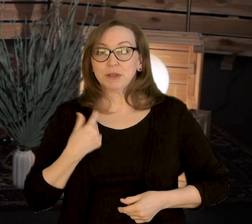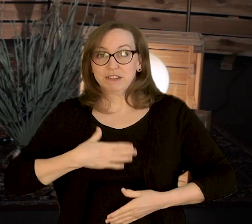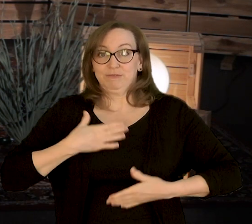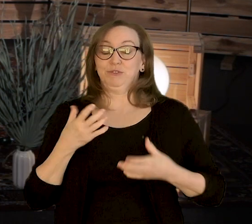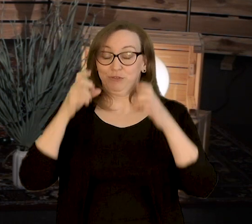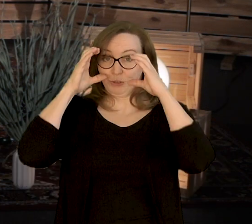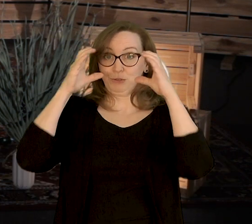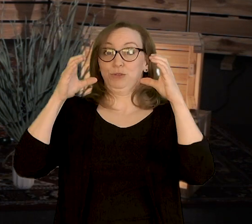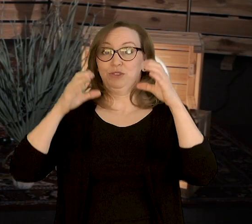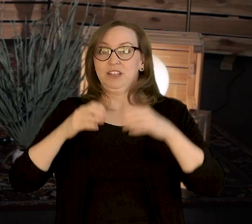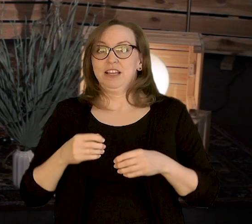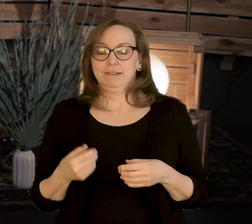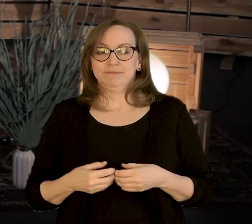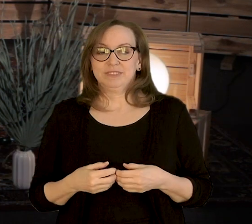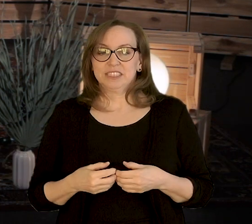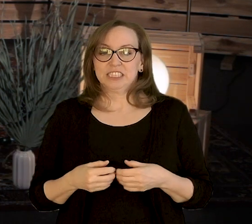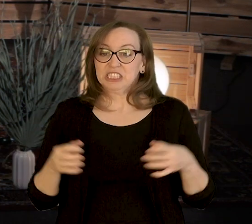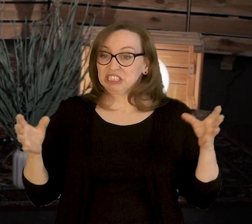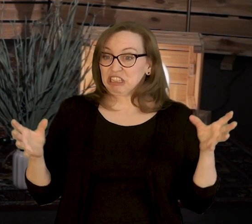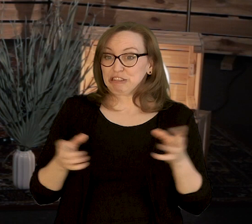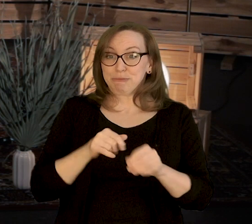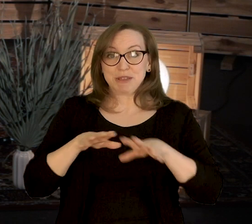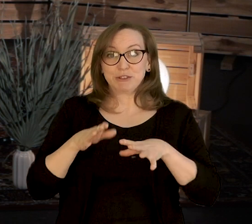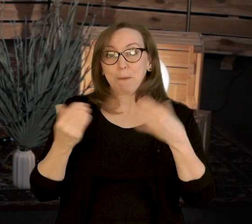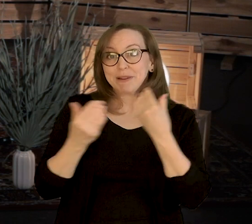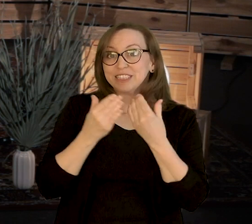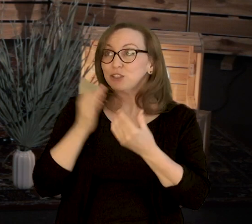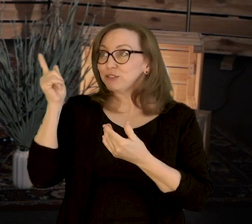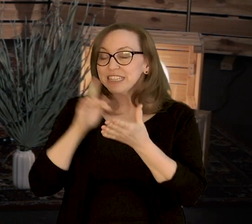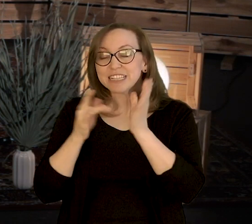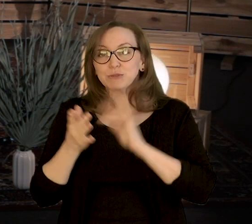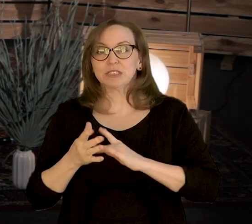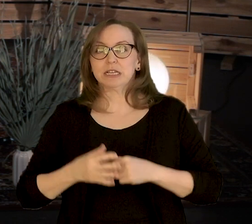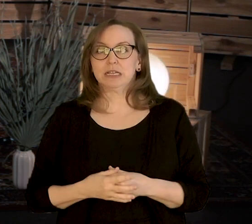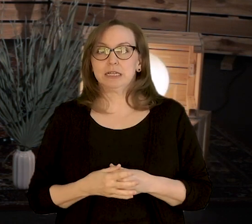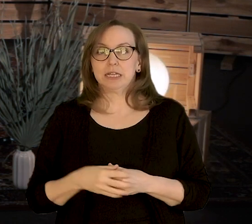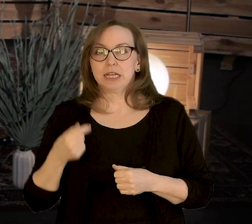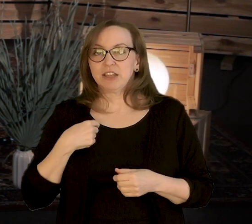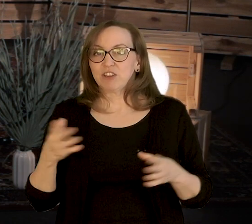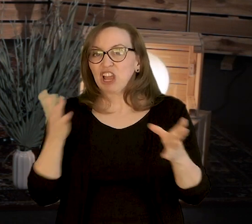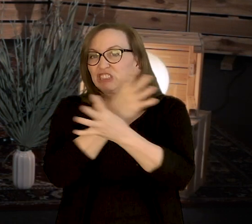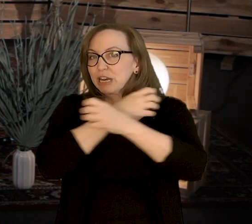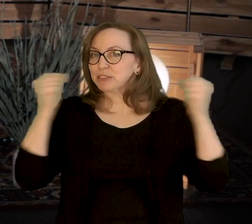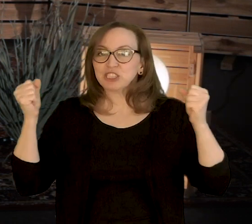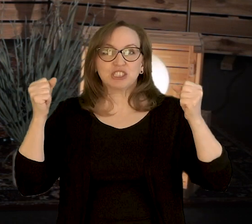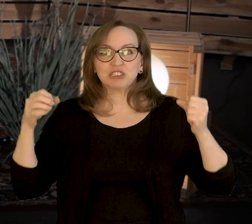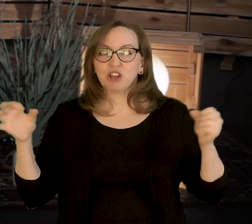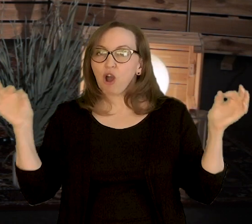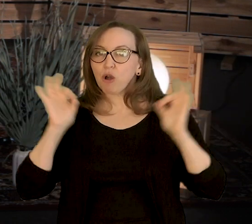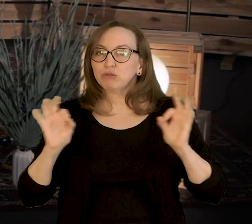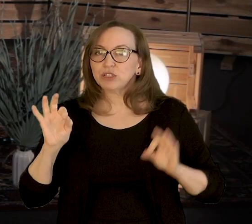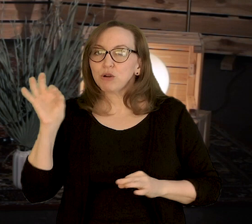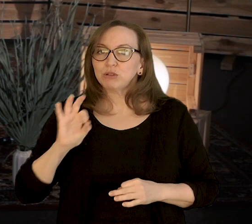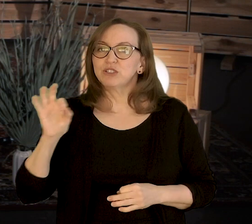zaskoczeniu znalazło się blisko Jezusa i do tego w tak dramatycznych okolicznościach swojego